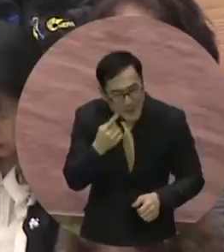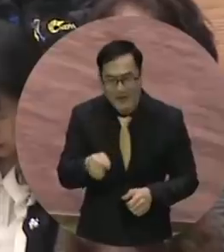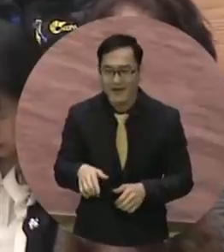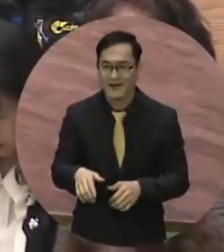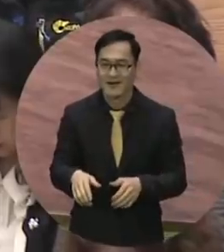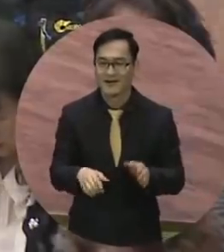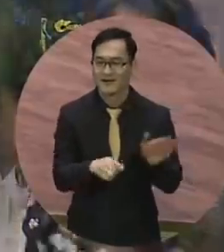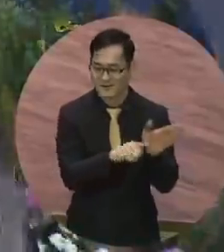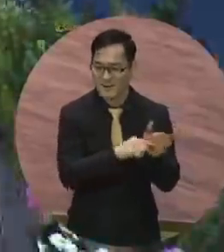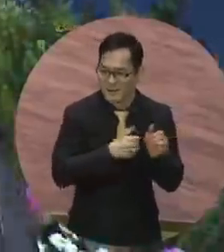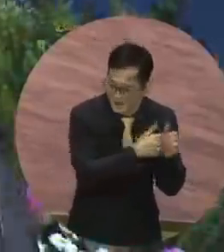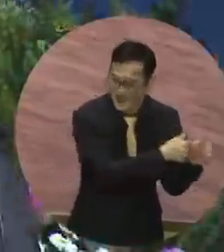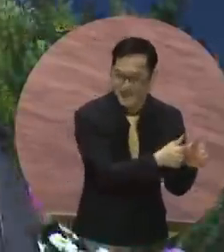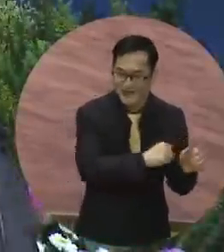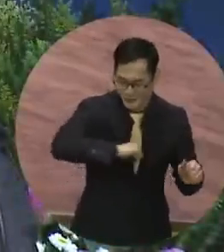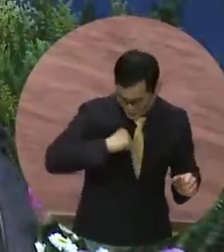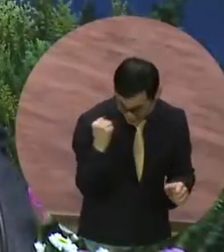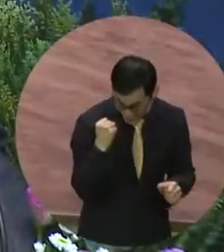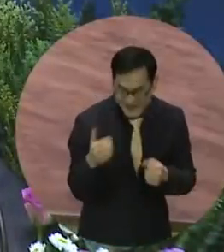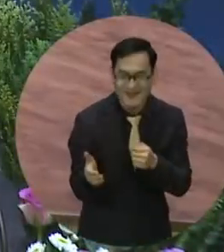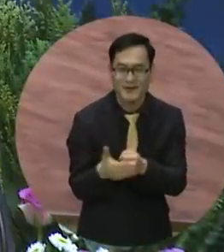그렇다고 소리하지 마세요.